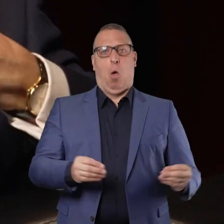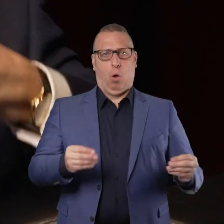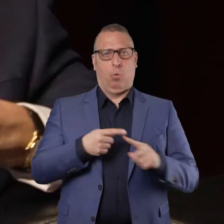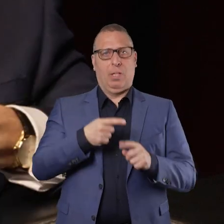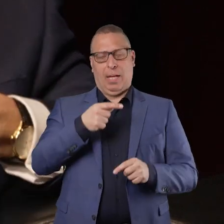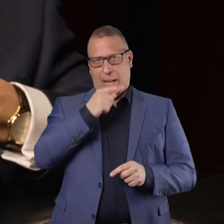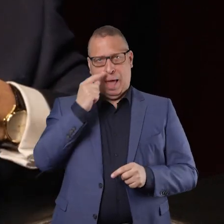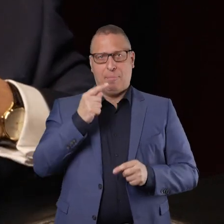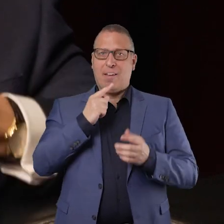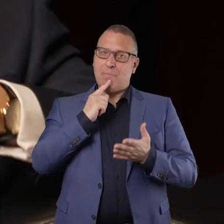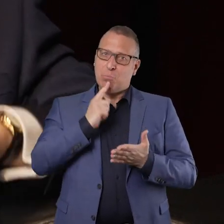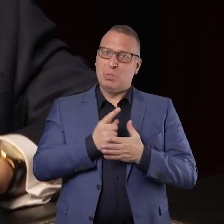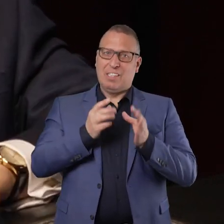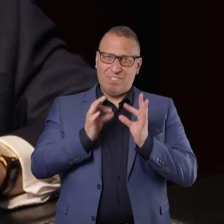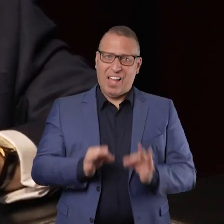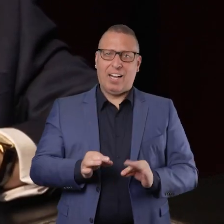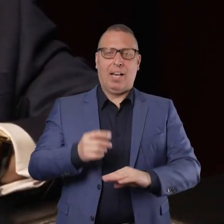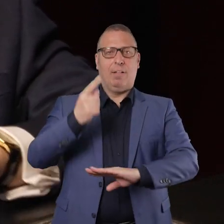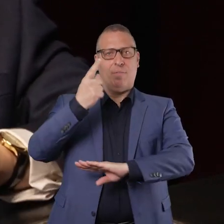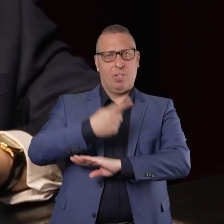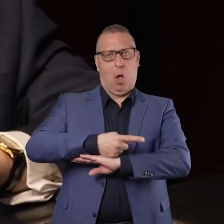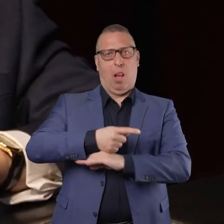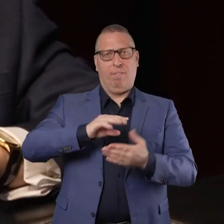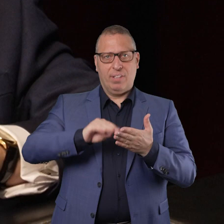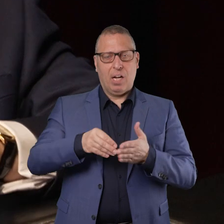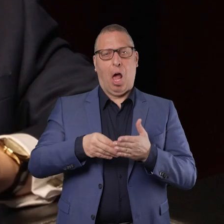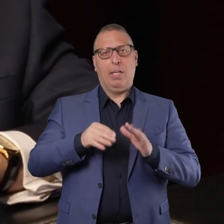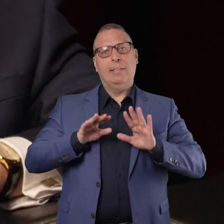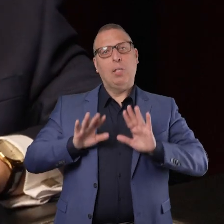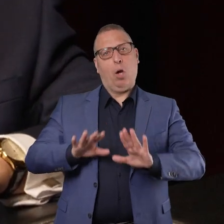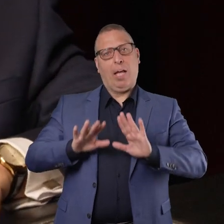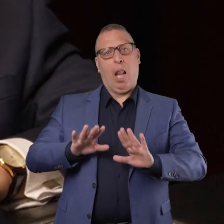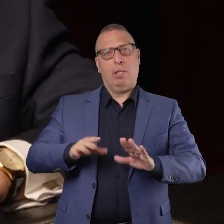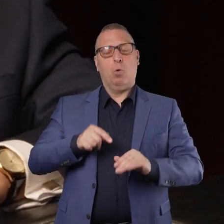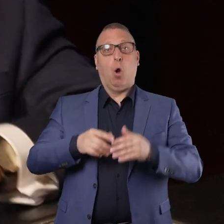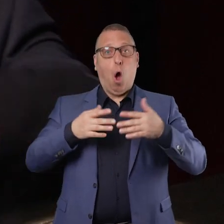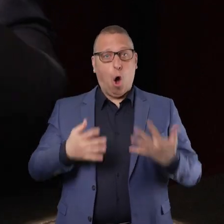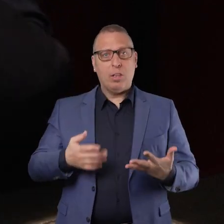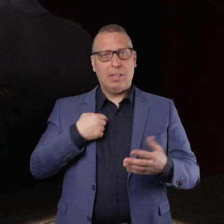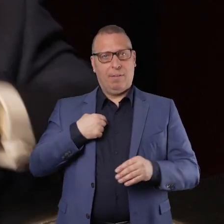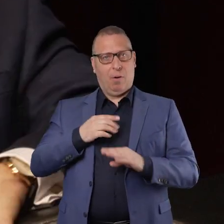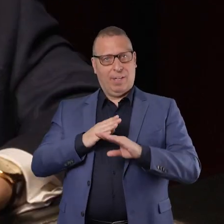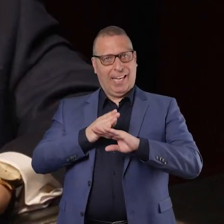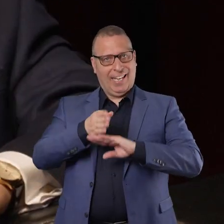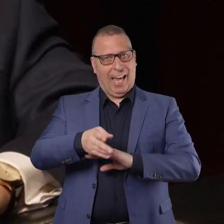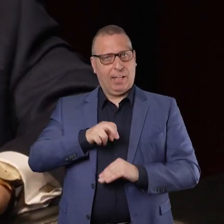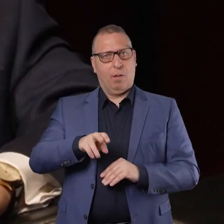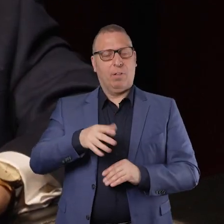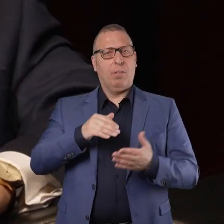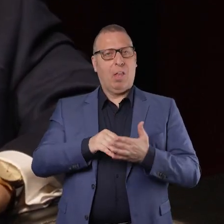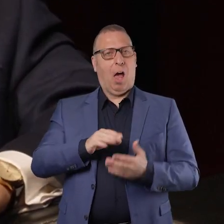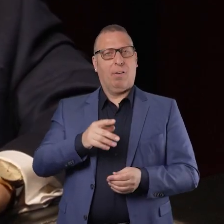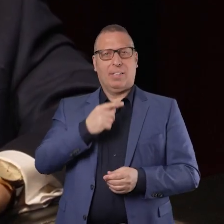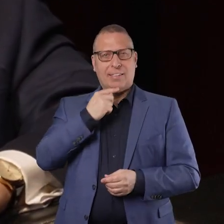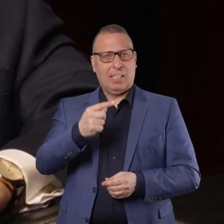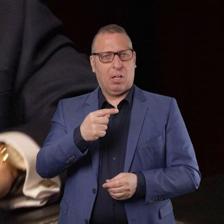hat. Und darum, glaube ich, müssen wir wirklich an dem Zollvertrag sehr Sorge haben. Ich habe heute, als ich reingelaufen bin, zu